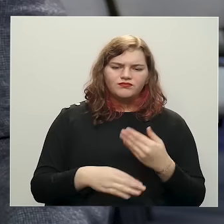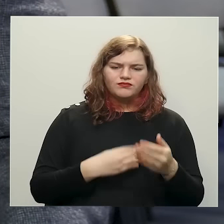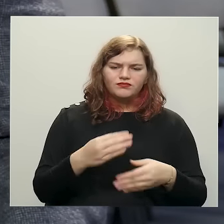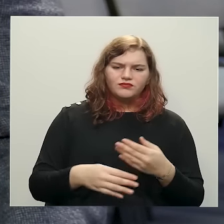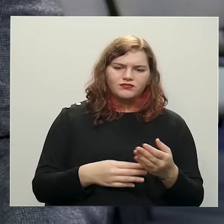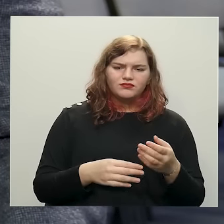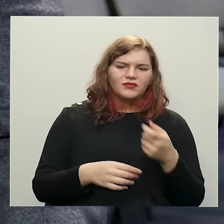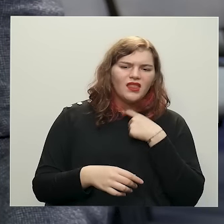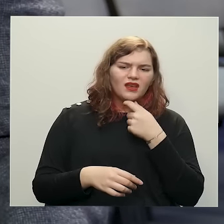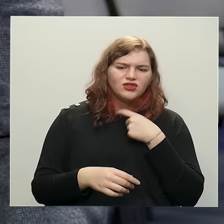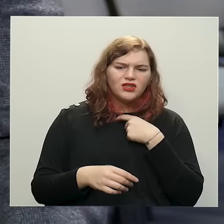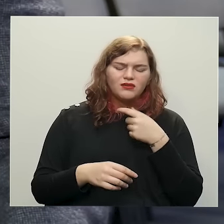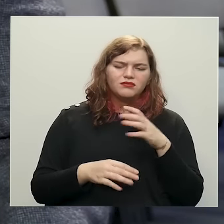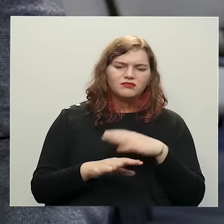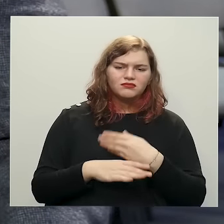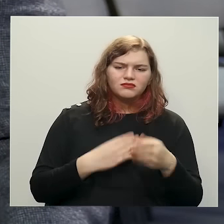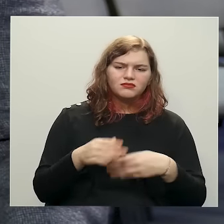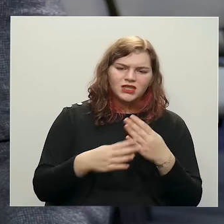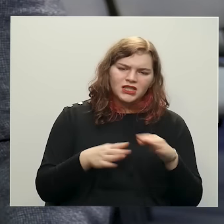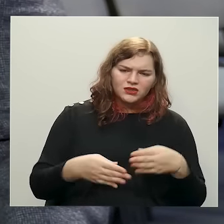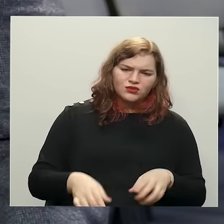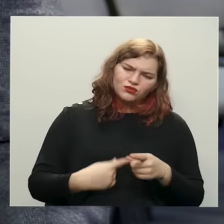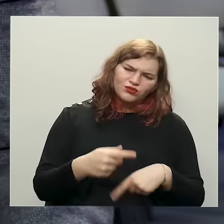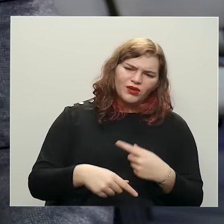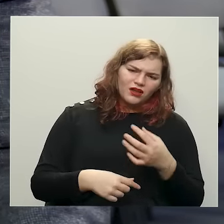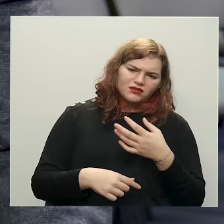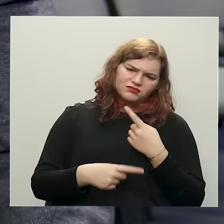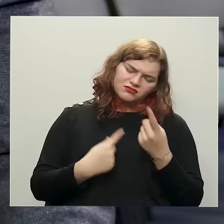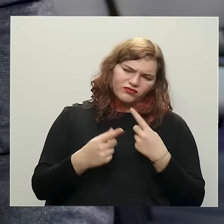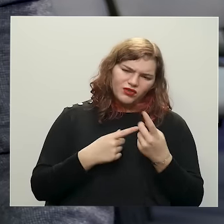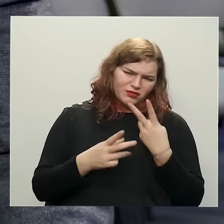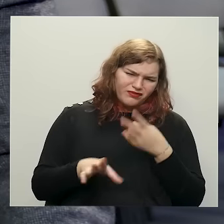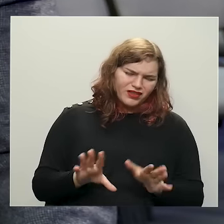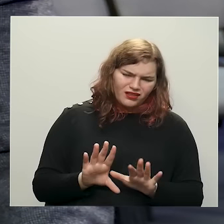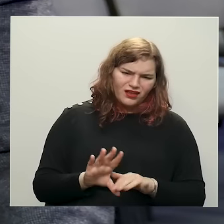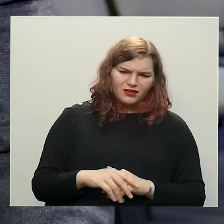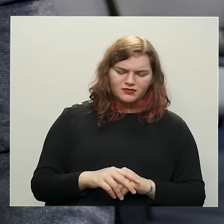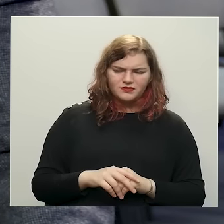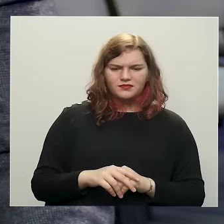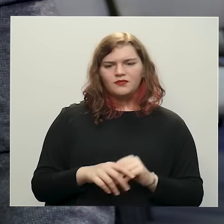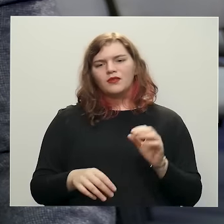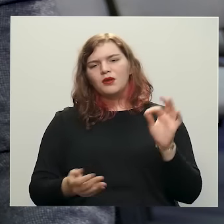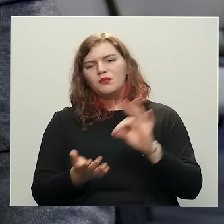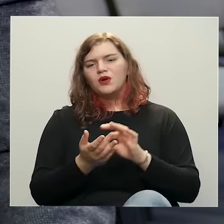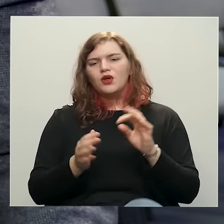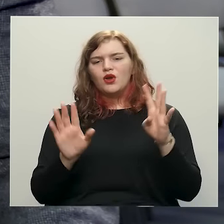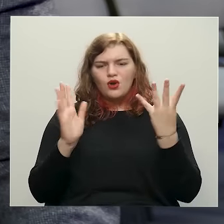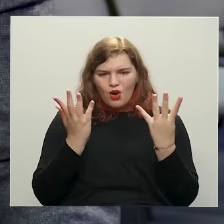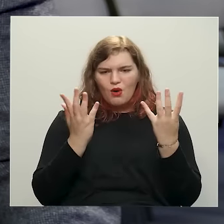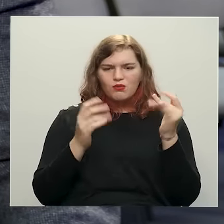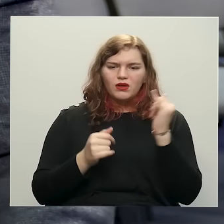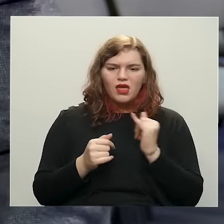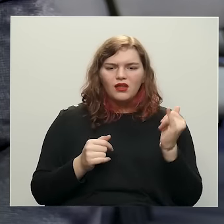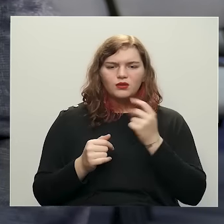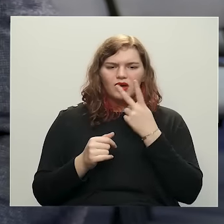astea în decembrie. Să treacă sărbătorile și atunci o programăm și eu programat pe data de 9